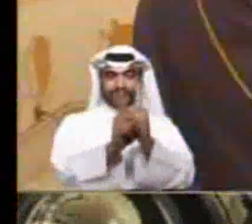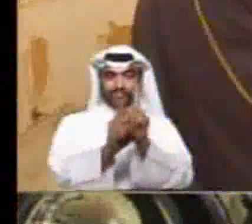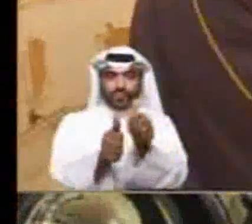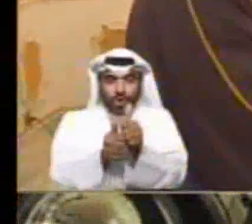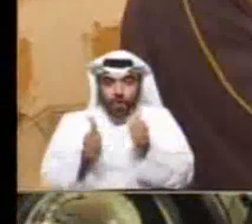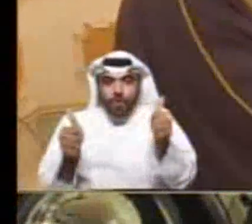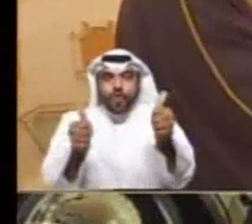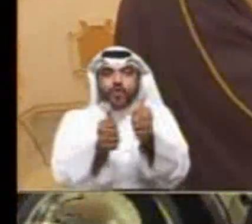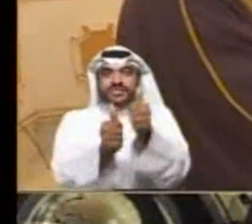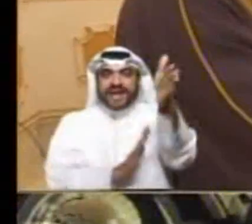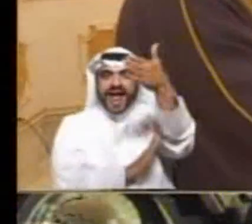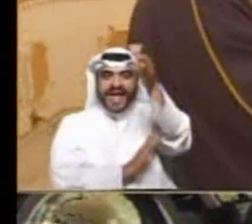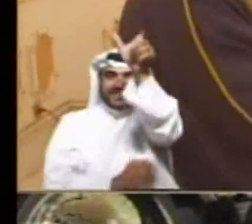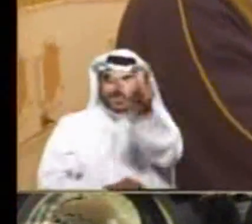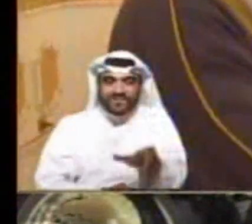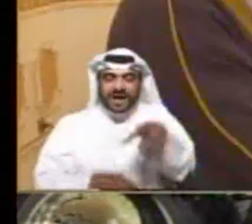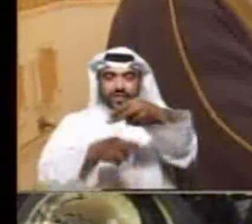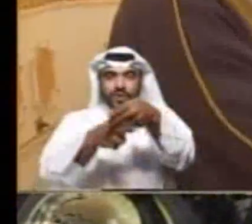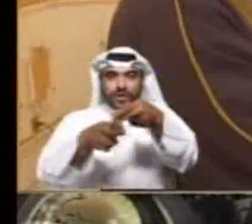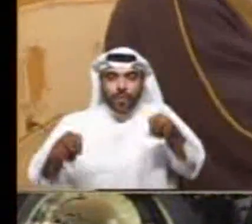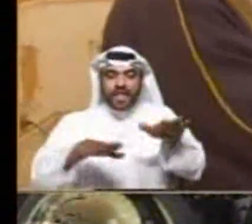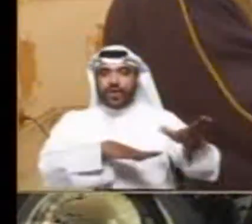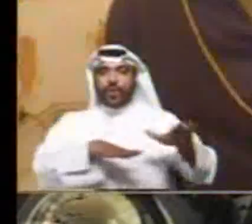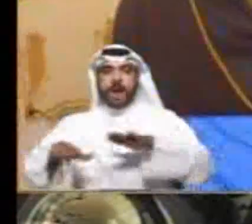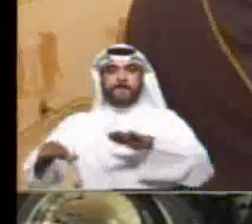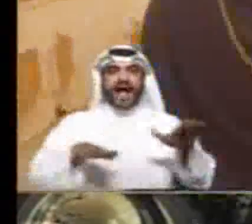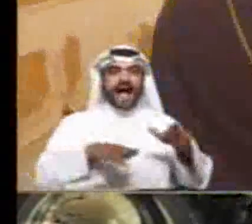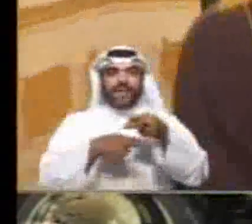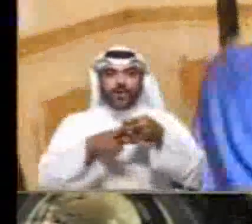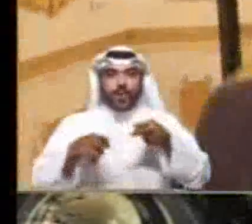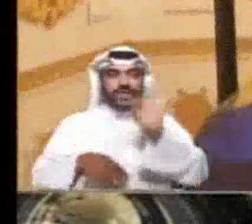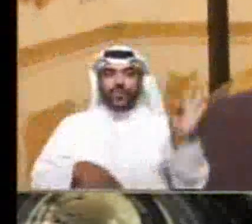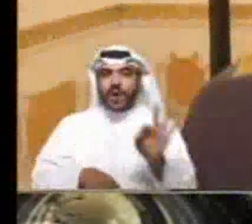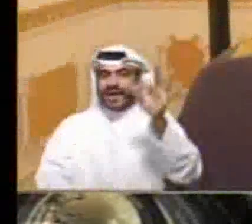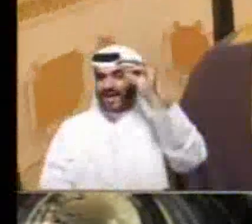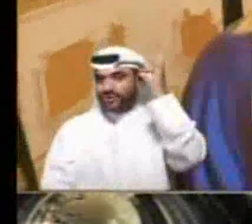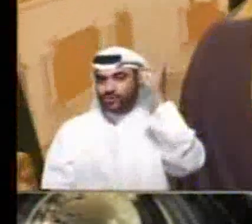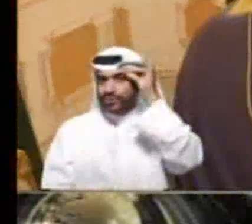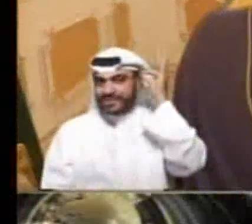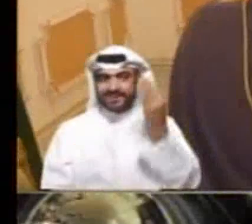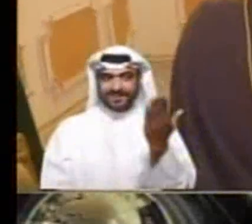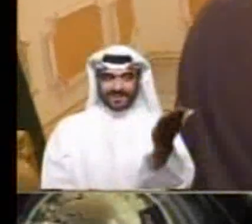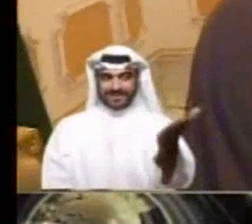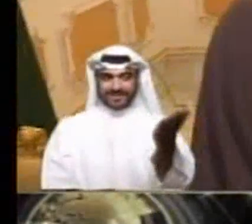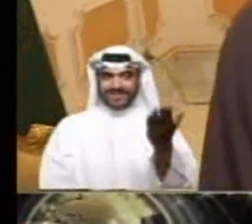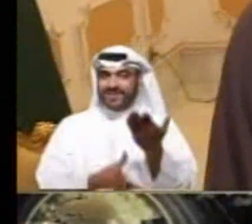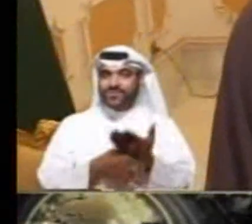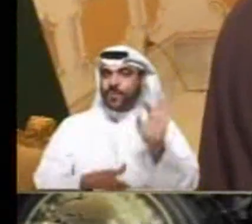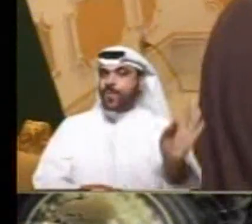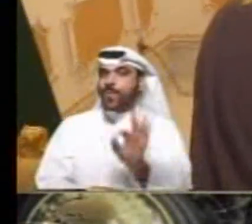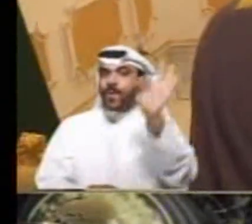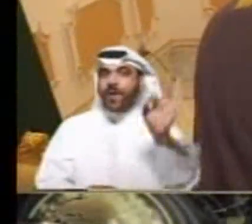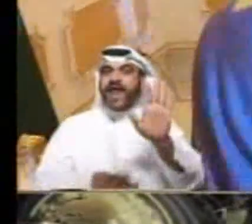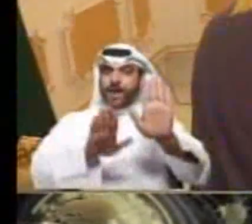اعضاء سفاره دوله الكويت والمكاتب الكويتيه العامله في جمهوريه تونس الشقيقه وذلك في مقر